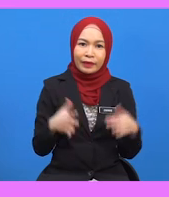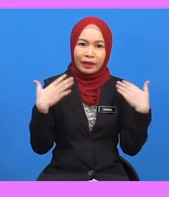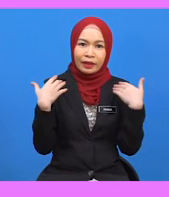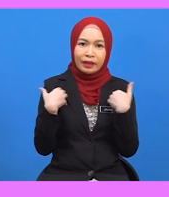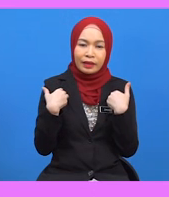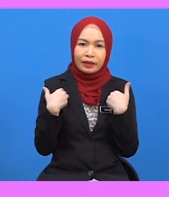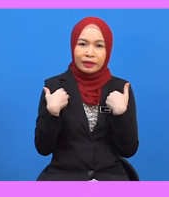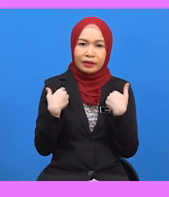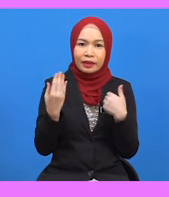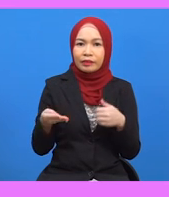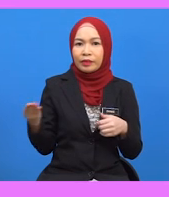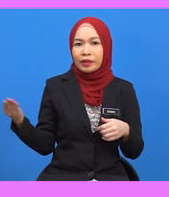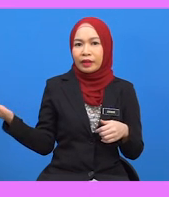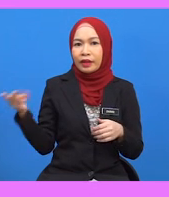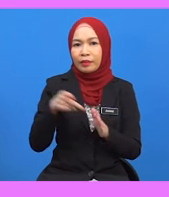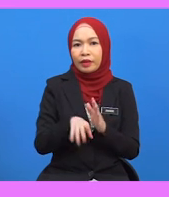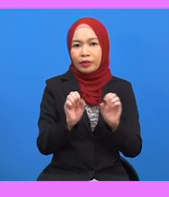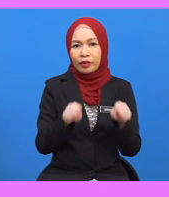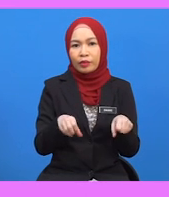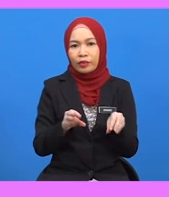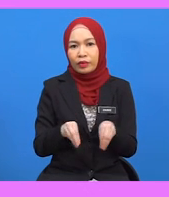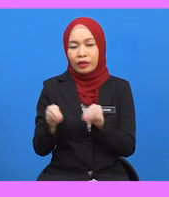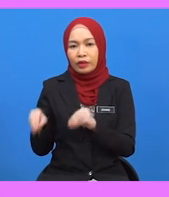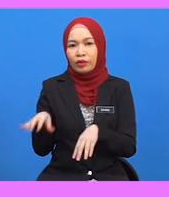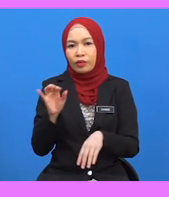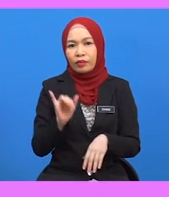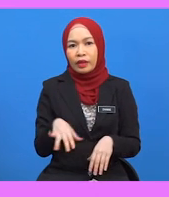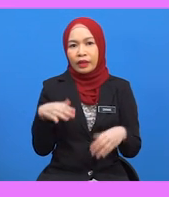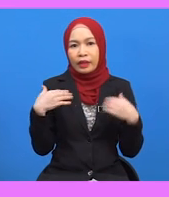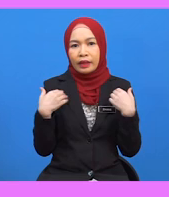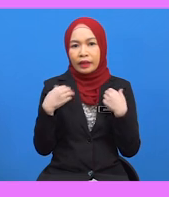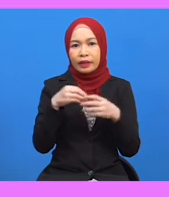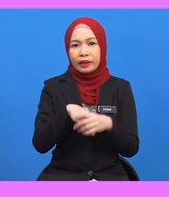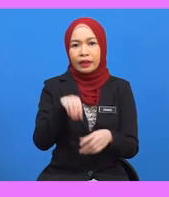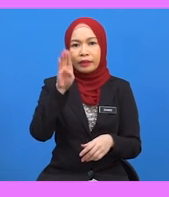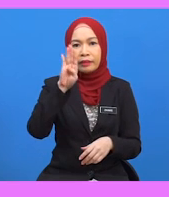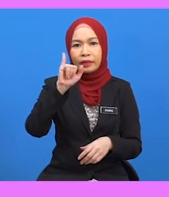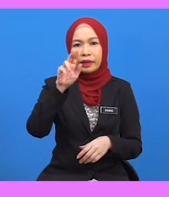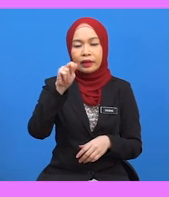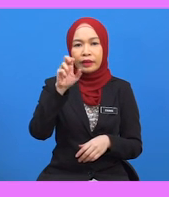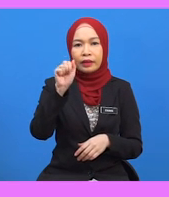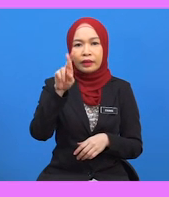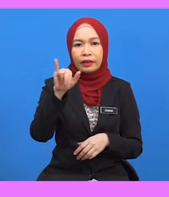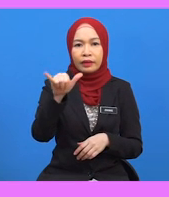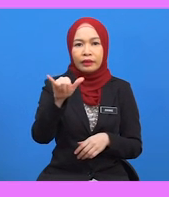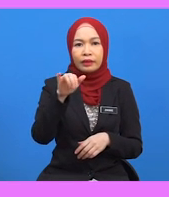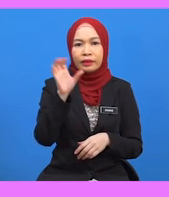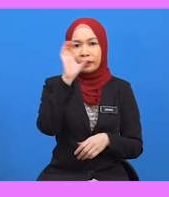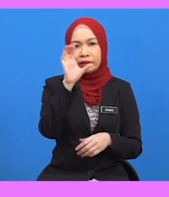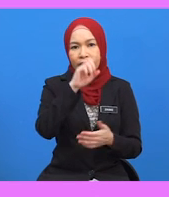Terdapat beberapa pemboleh ubah yang terlibat dalam binary search ini.